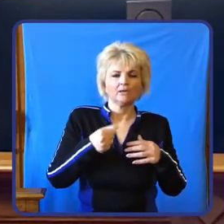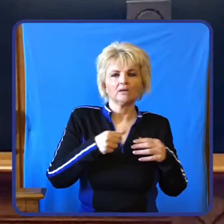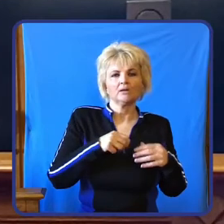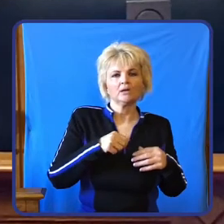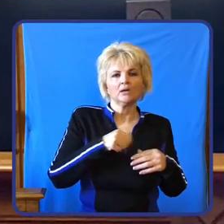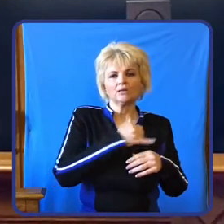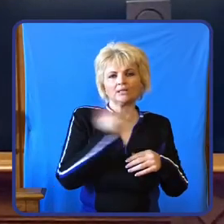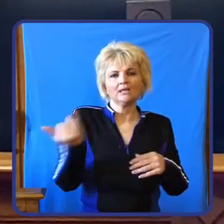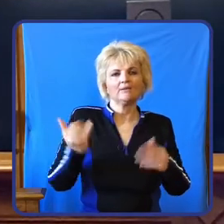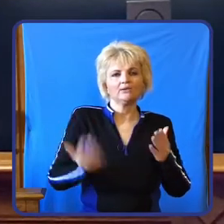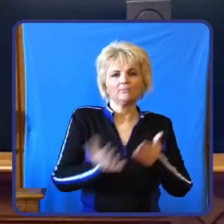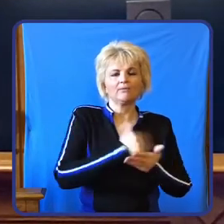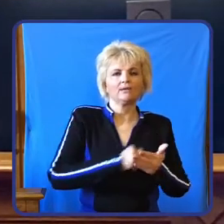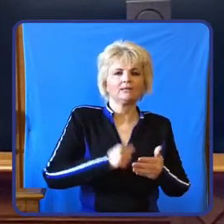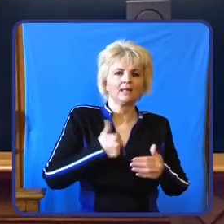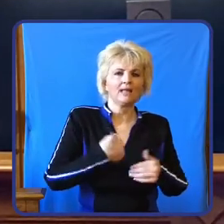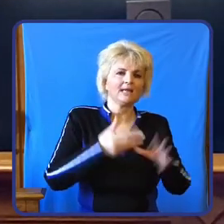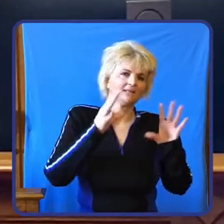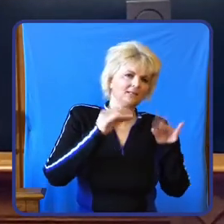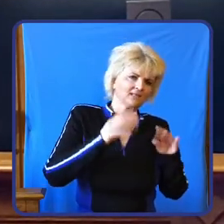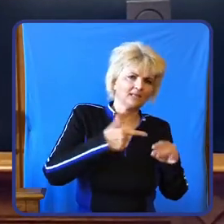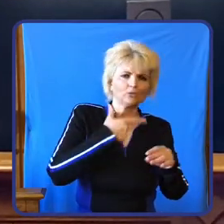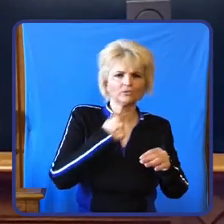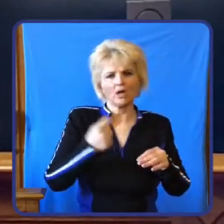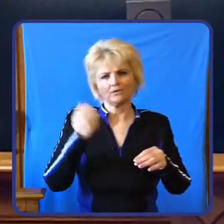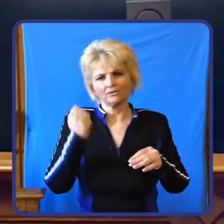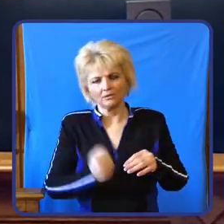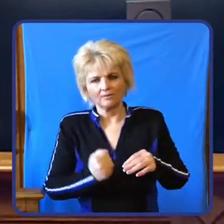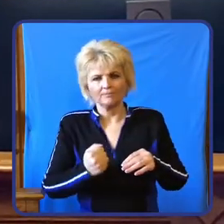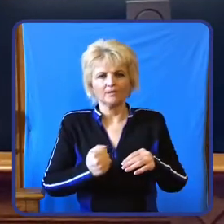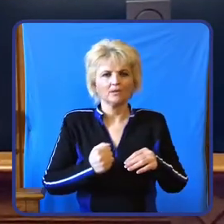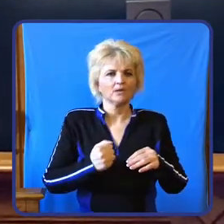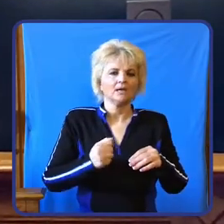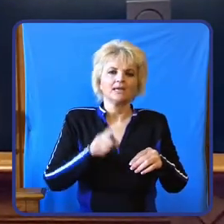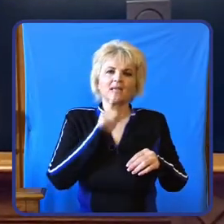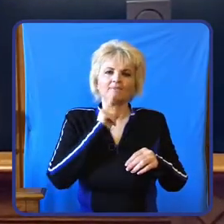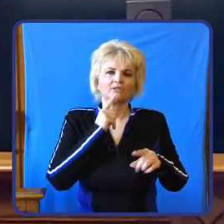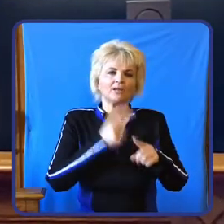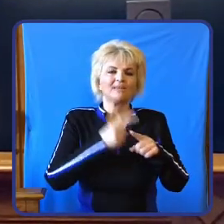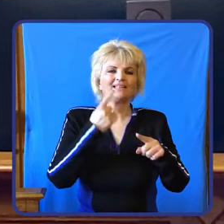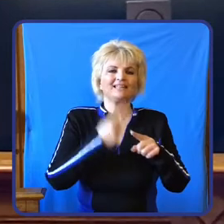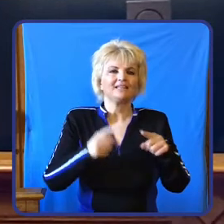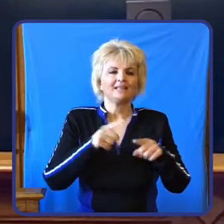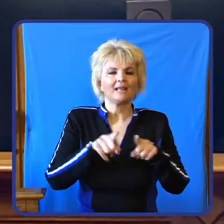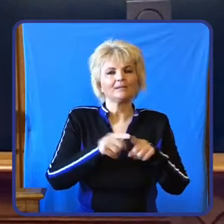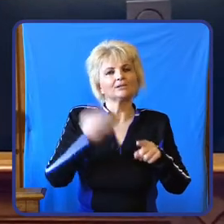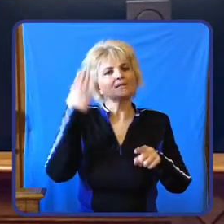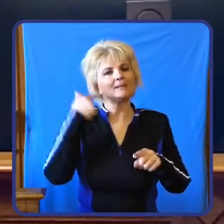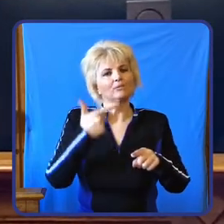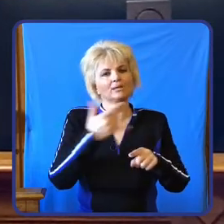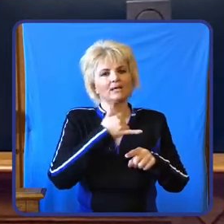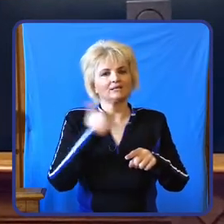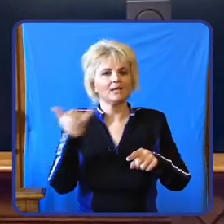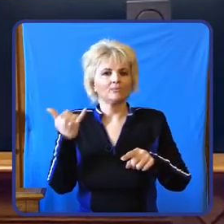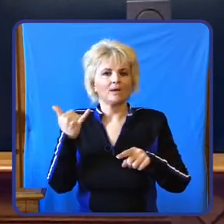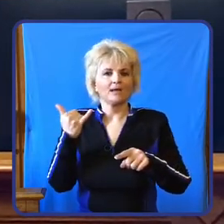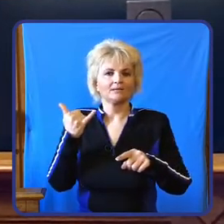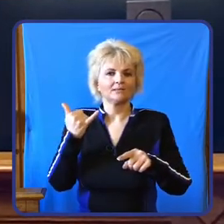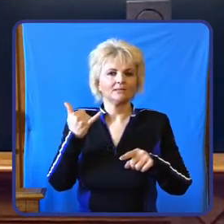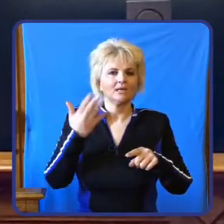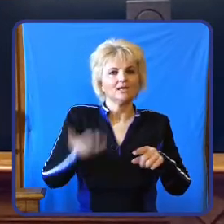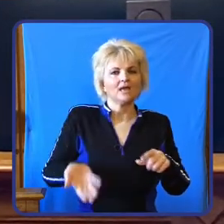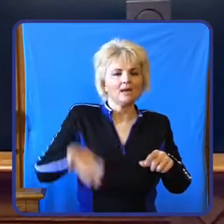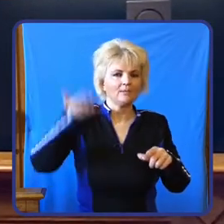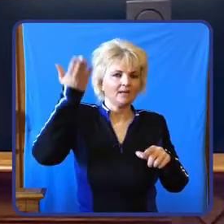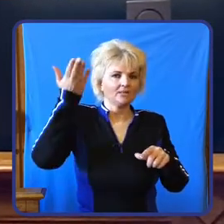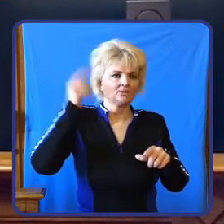éves bevételüknek. Jóval kevesebb, mindegyszer negyede annak, mint amit az elmúlt 2 évben